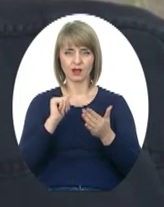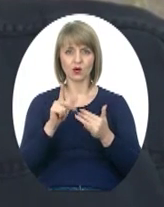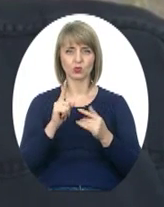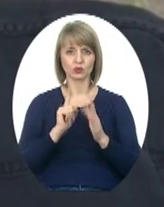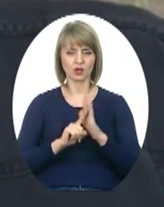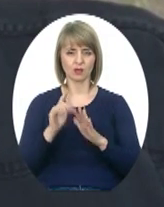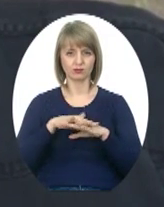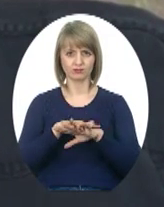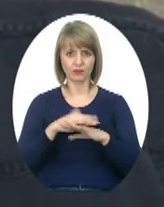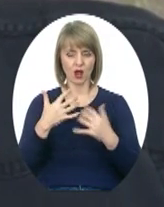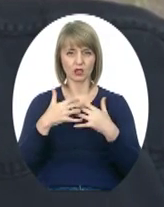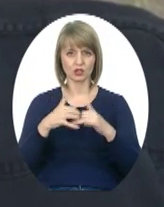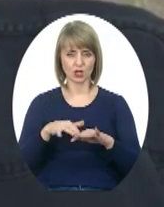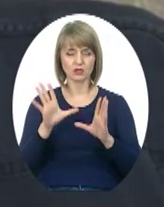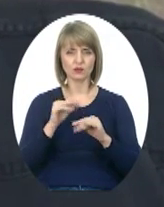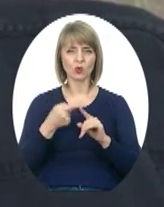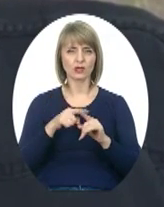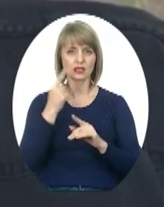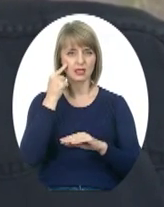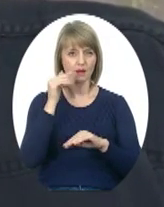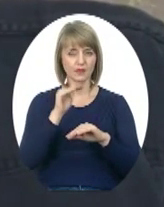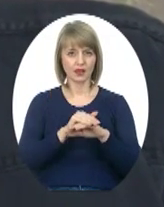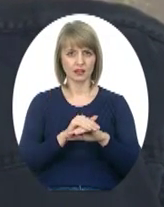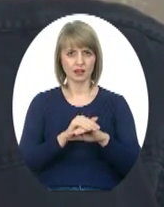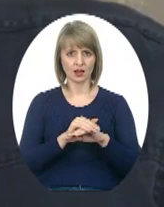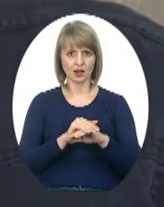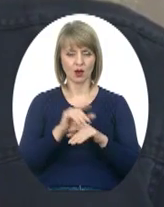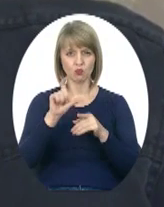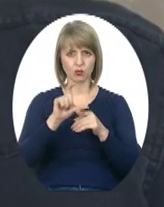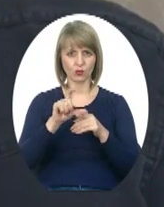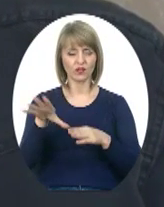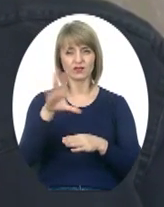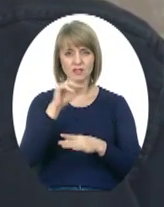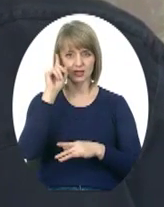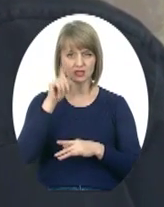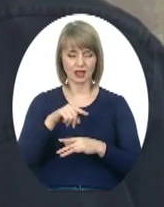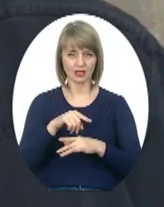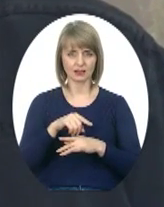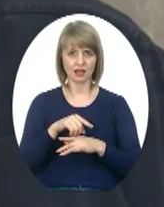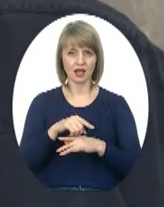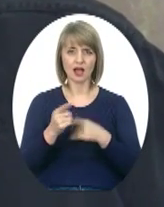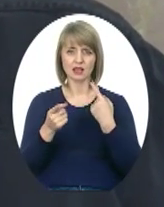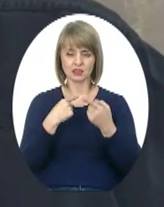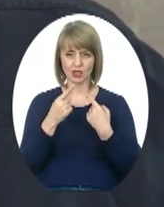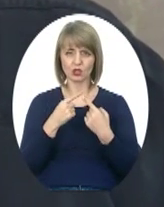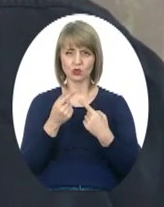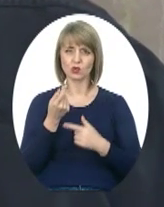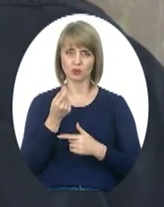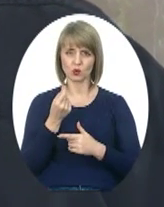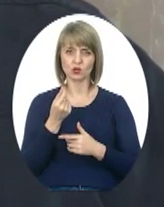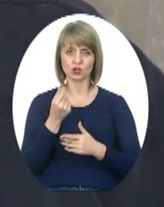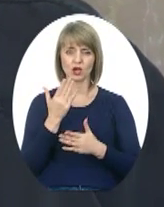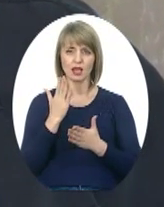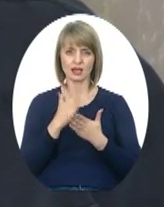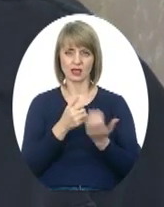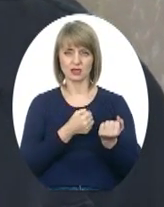примеры все решать. Вот все это заметно. Буквы все до одной знает. Вот с речью у него немножко